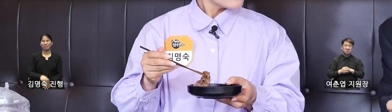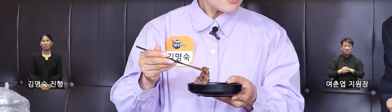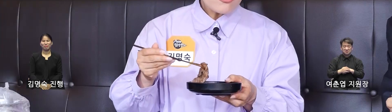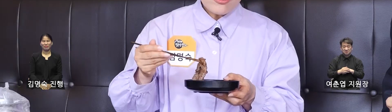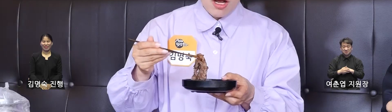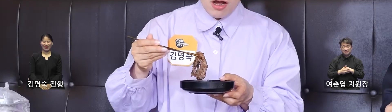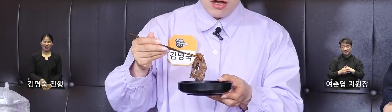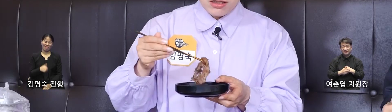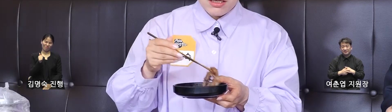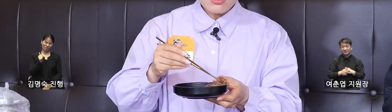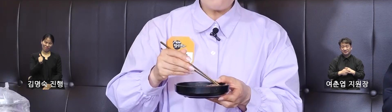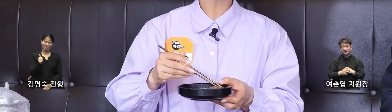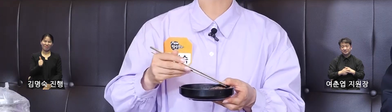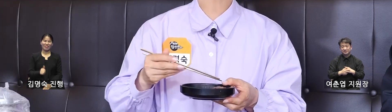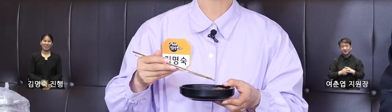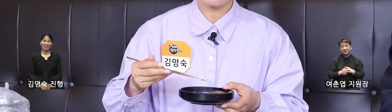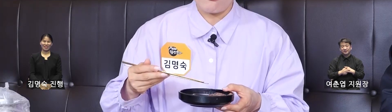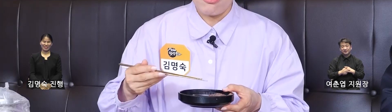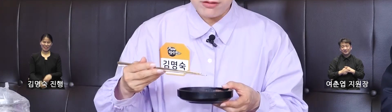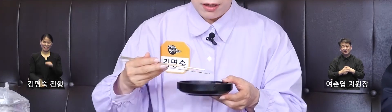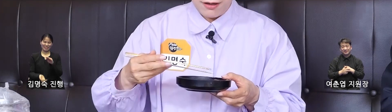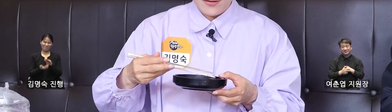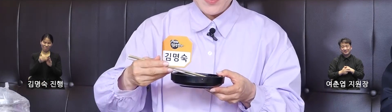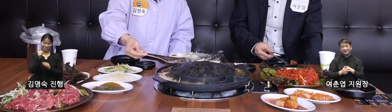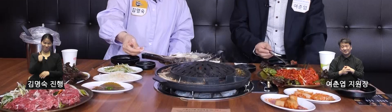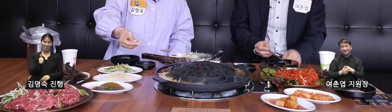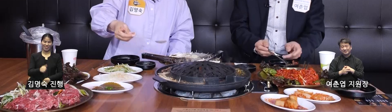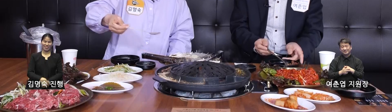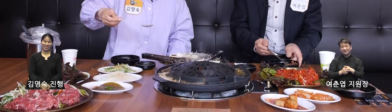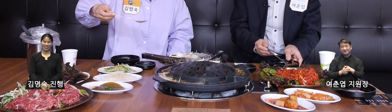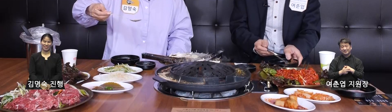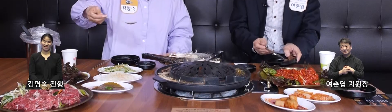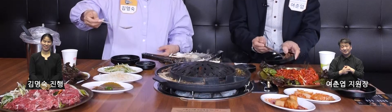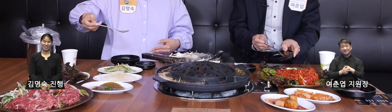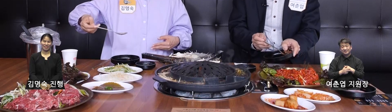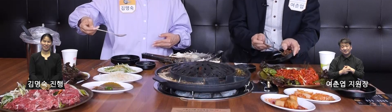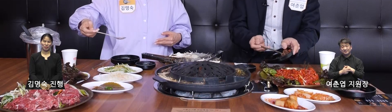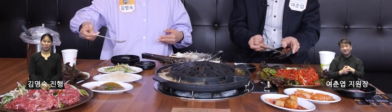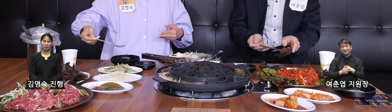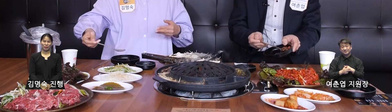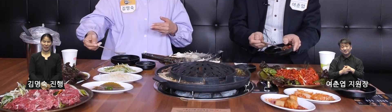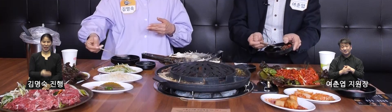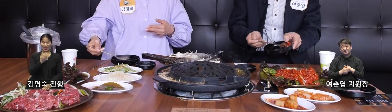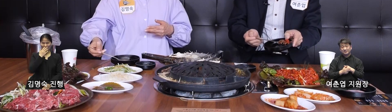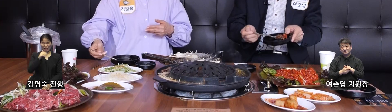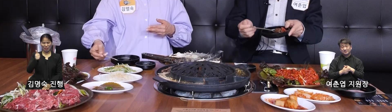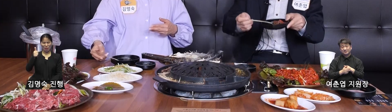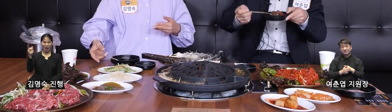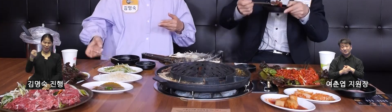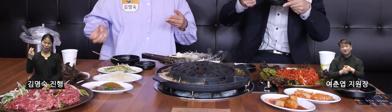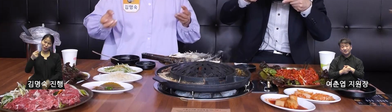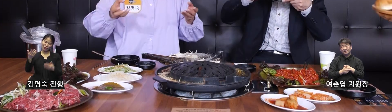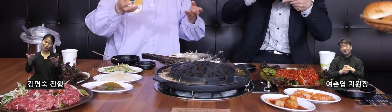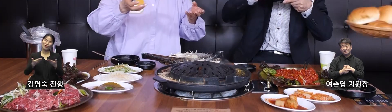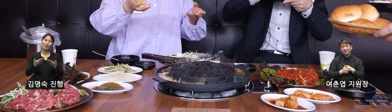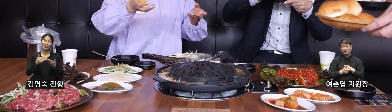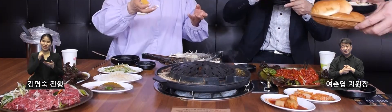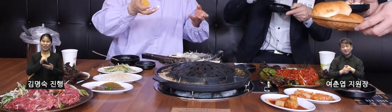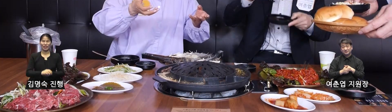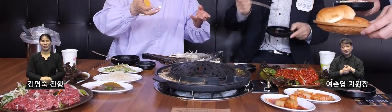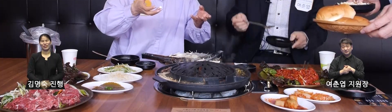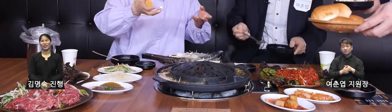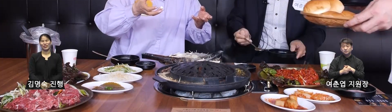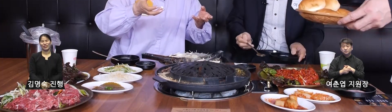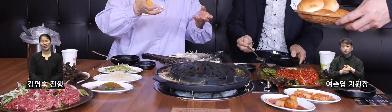자, 끝내주죠. 끝내줘요. 네. 아, 우리 또 사장님이 뭘 자꾸 주시네. 네. 저희가